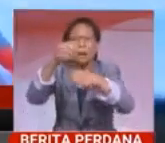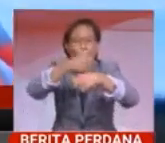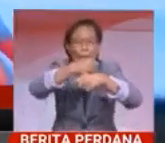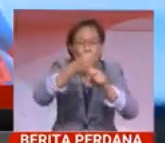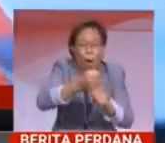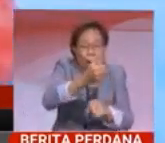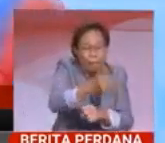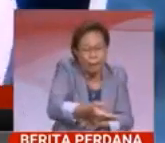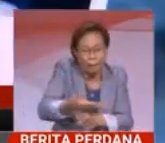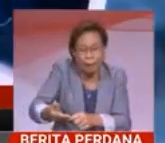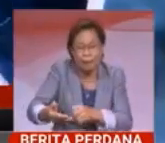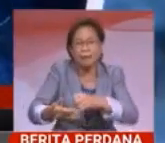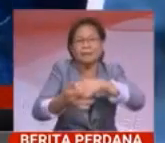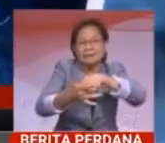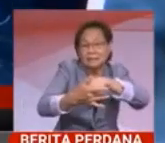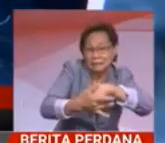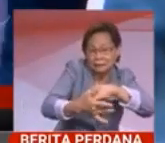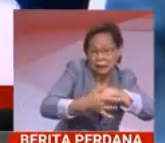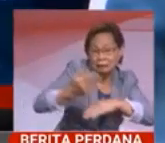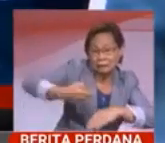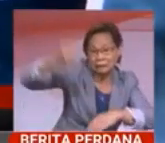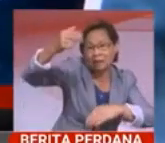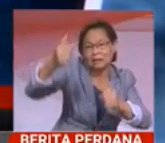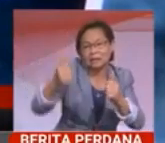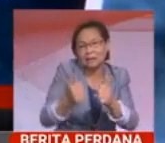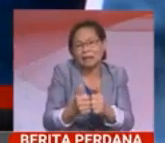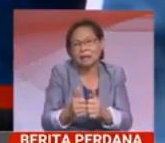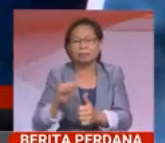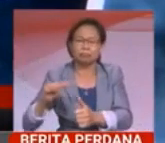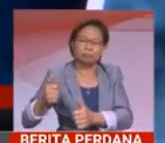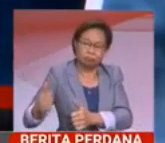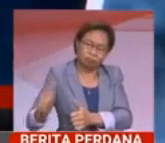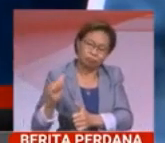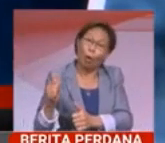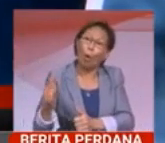produk berteknologi tinggi dengan sistem automasi pintar